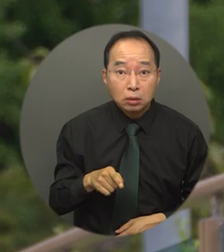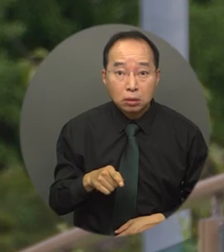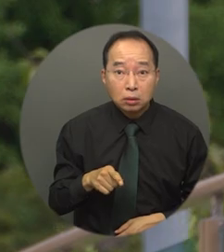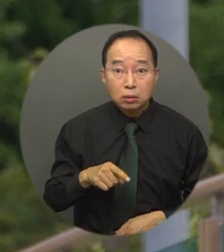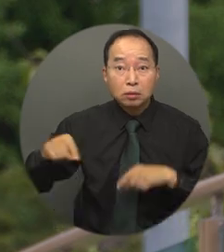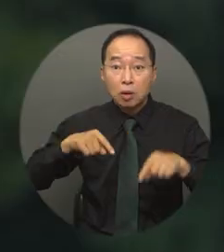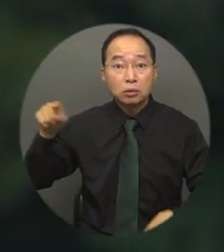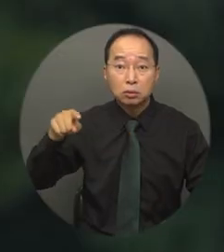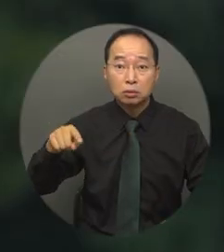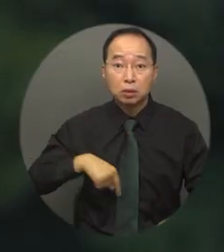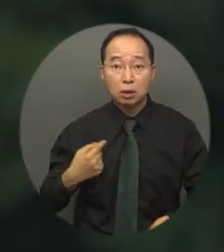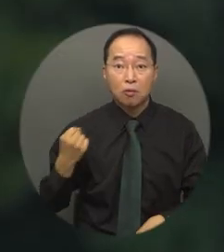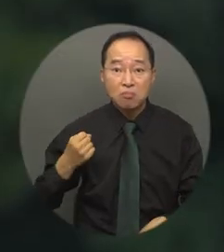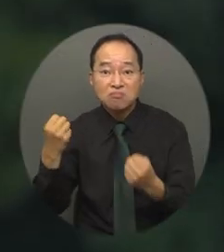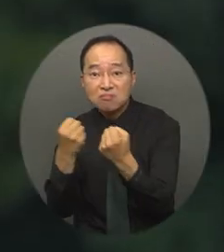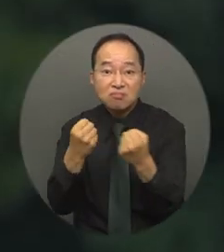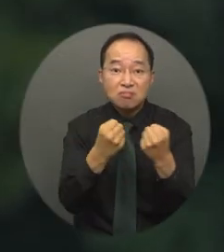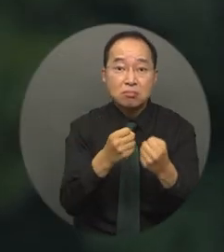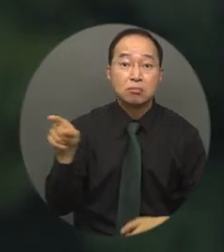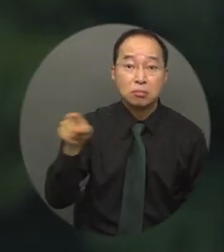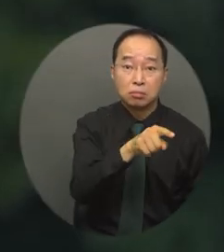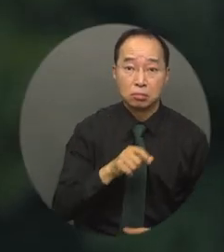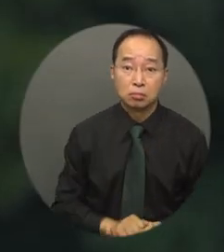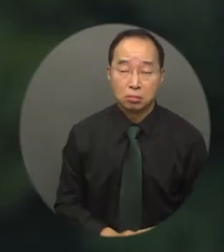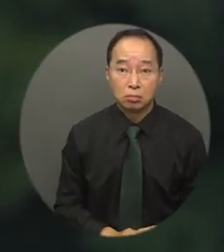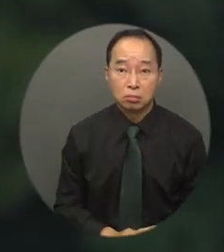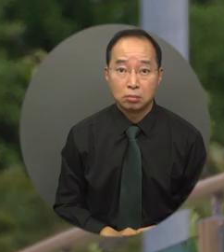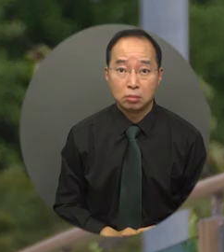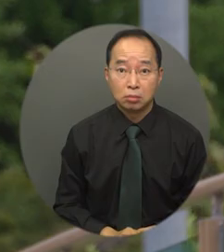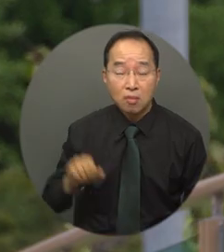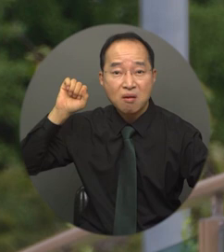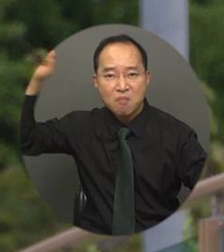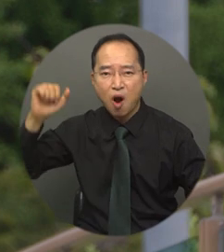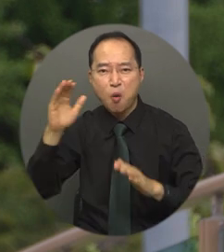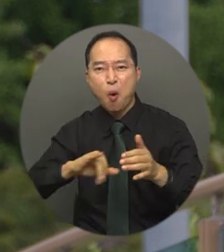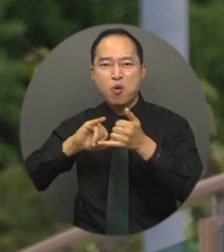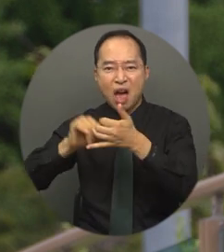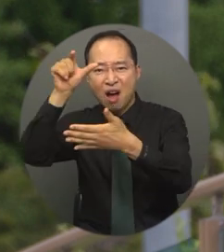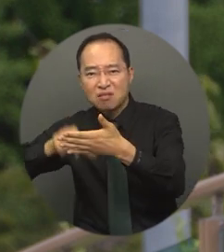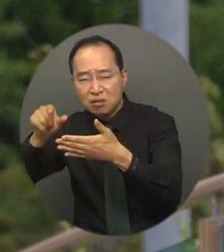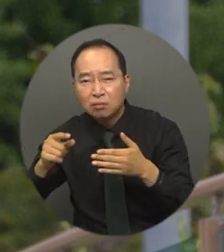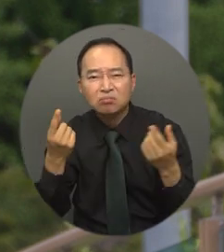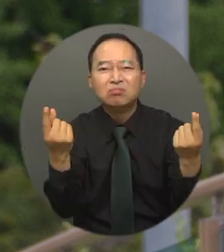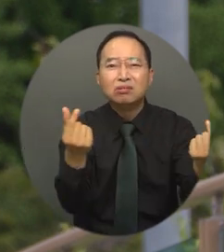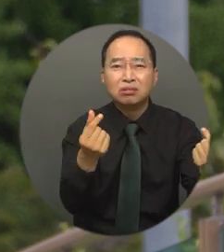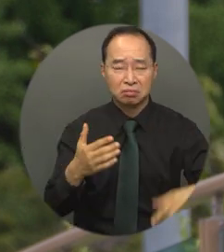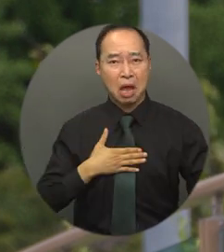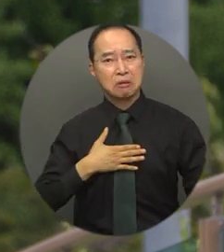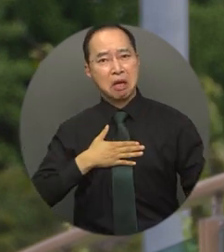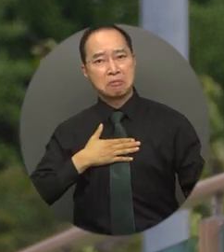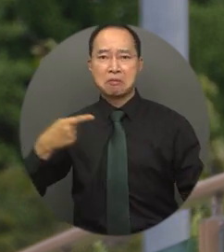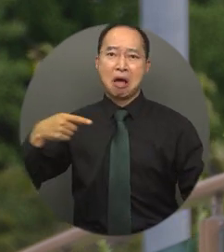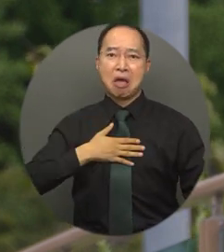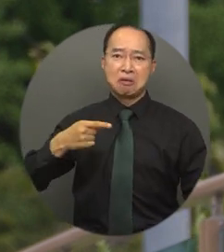않습니까? 모든 후보들이 비슷한 공약을 내걸고 자신이 가장 잘할 수 있다고 얘기하고 있지만은 바뀌는